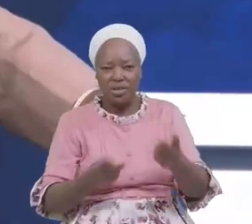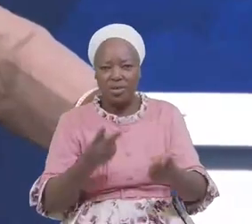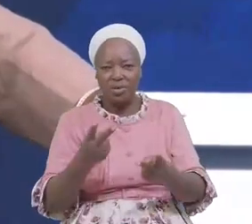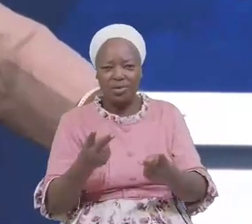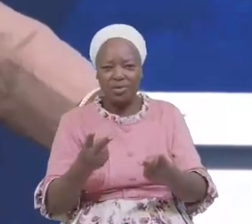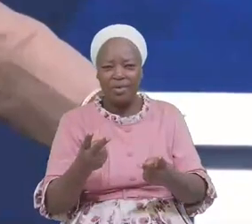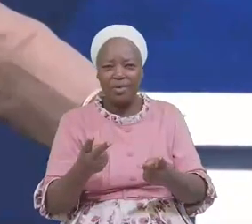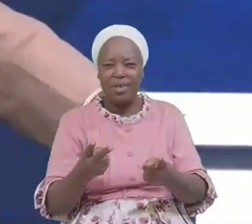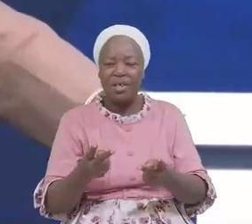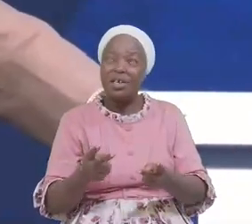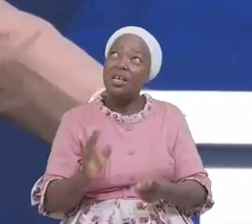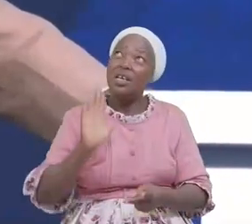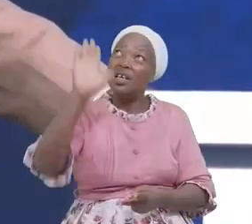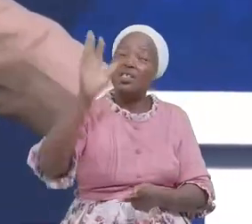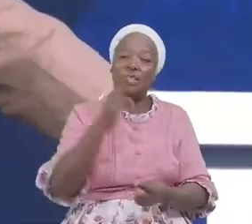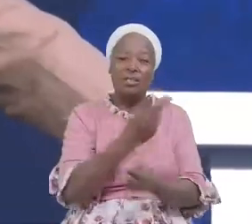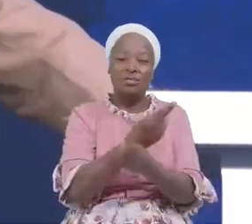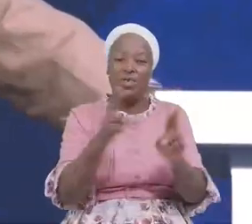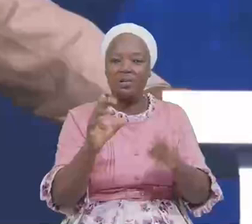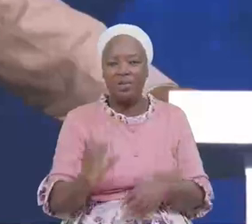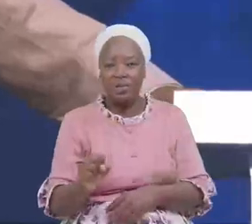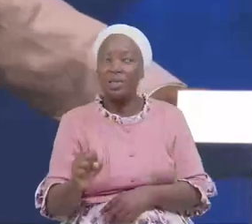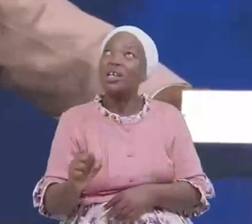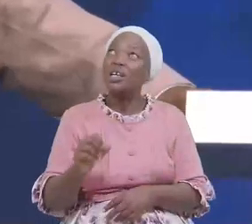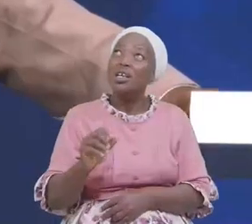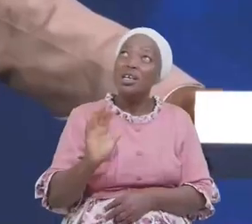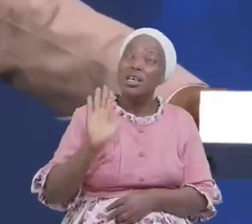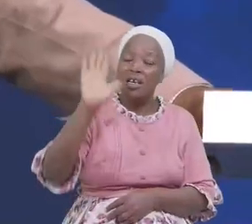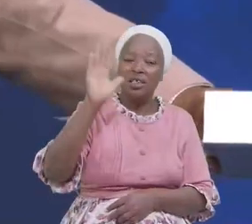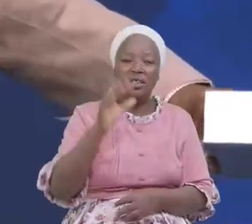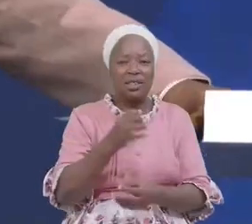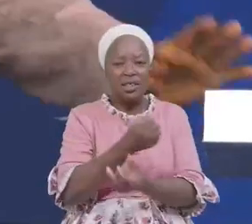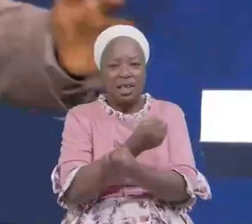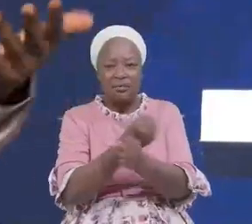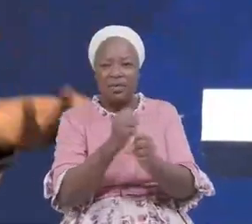il vient à toi avec sa rédemption, avec son salut,